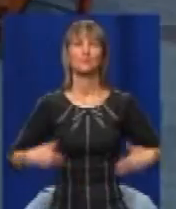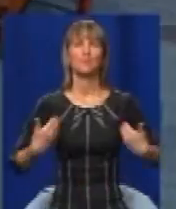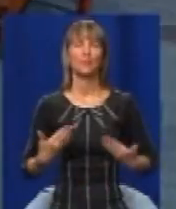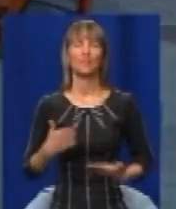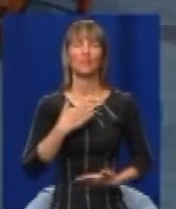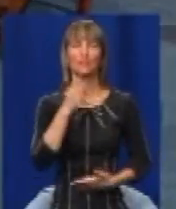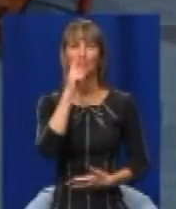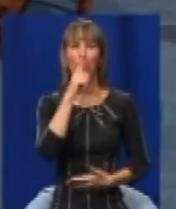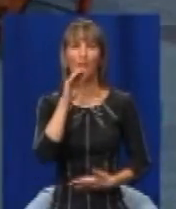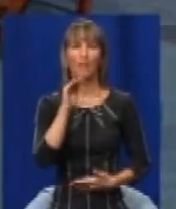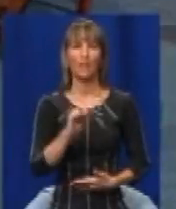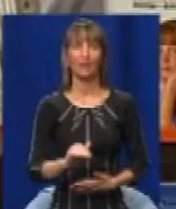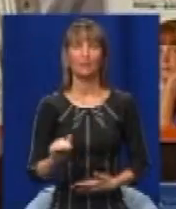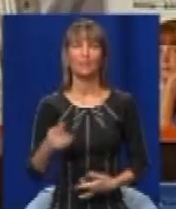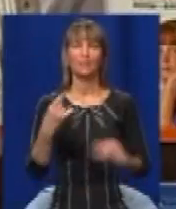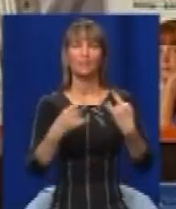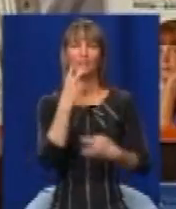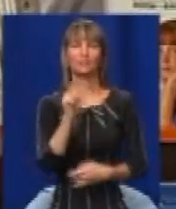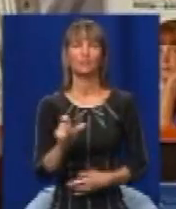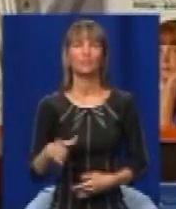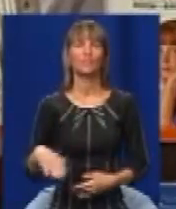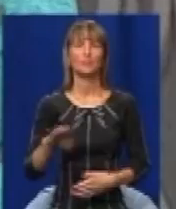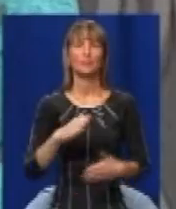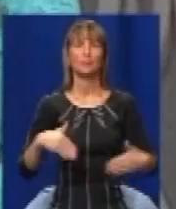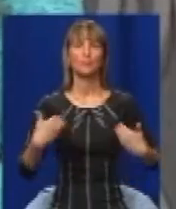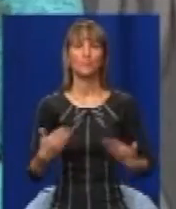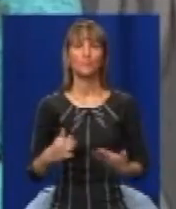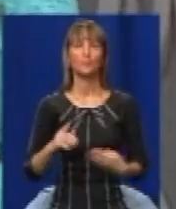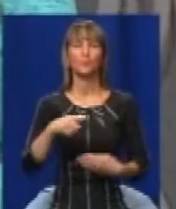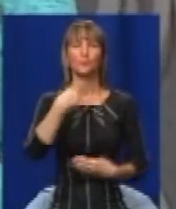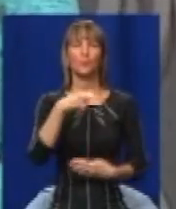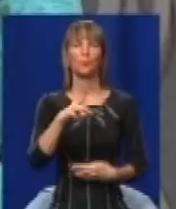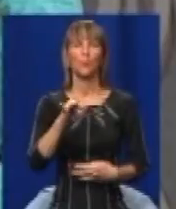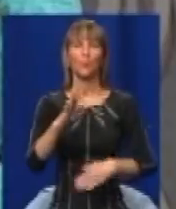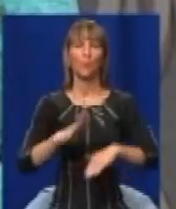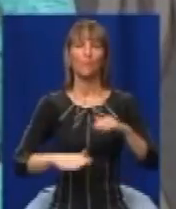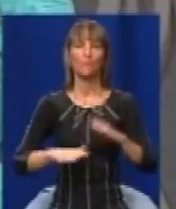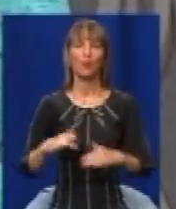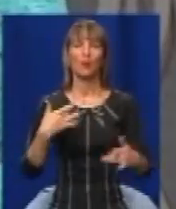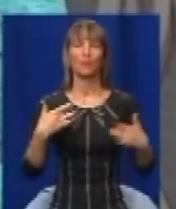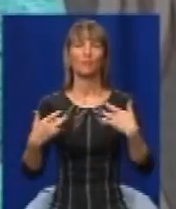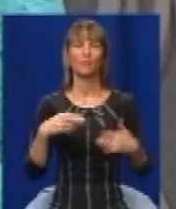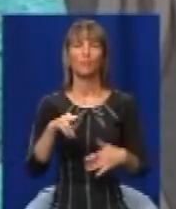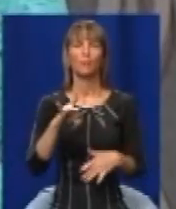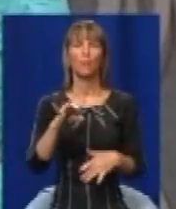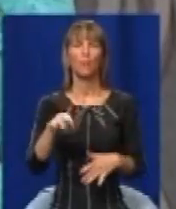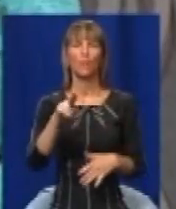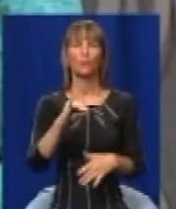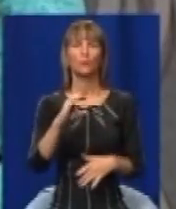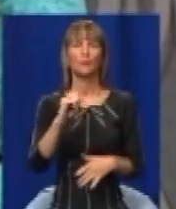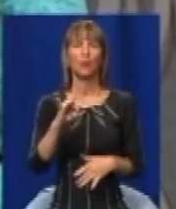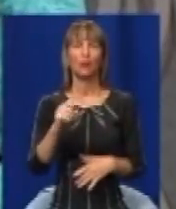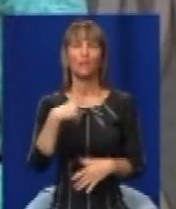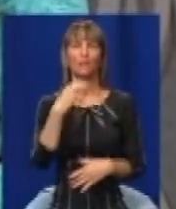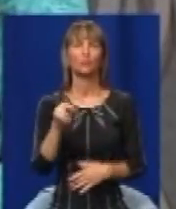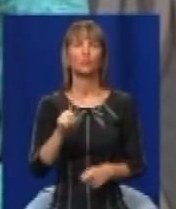Привіт-привіт, наші маленькі телеглядачі! Всім привіт! Говорили ми про професію актора, продюсера, говорили ми,